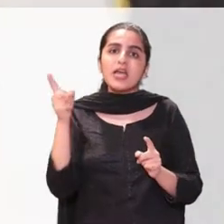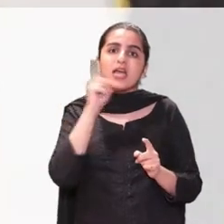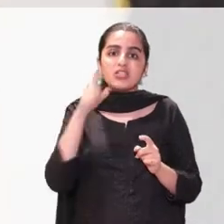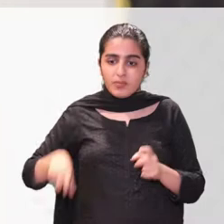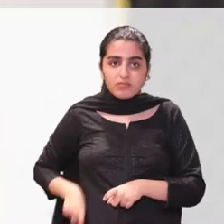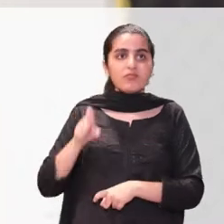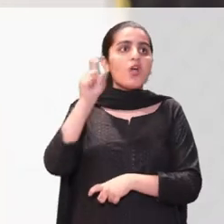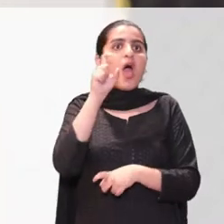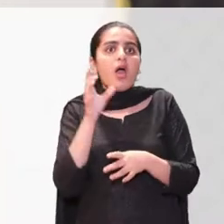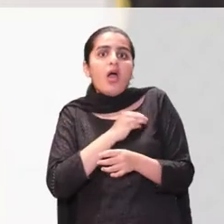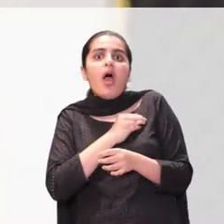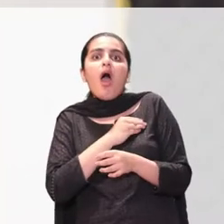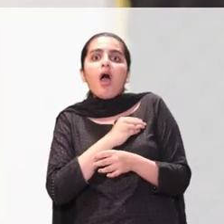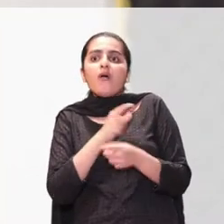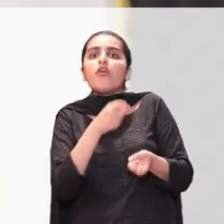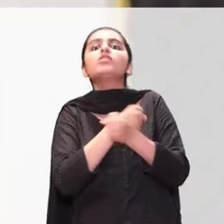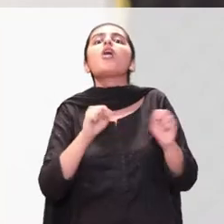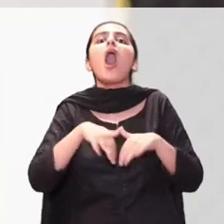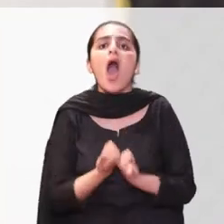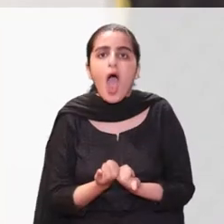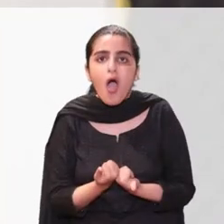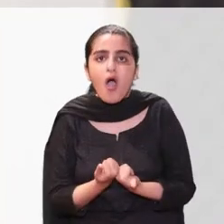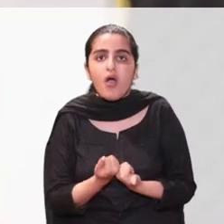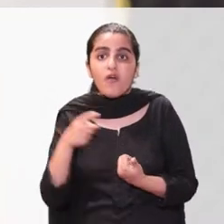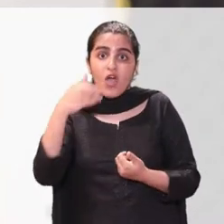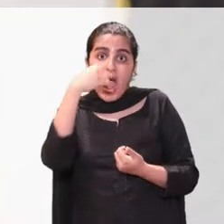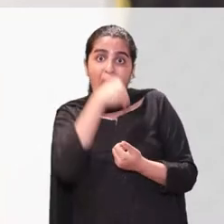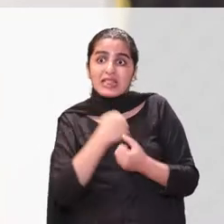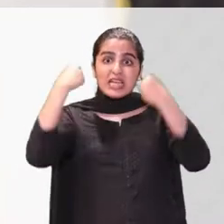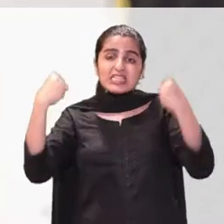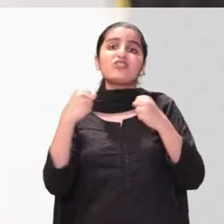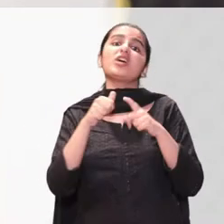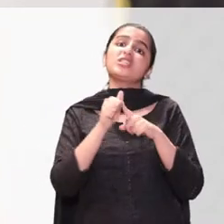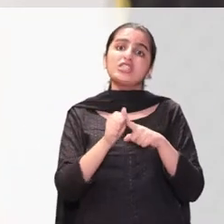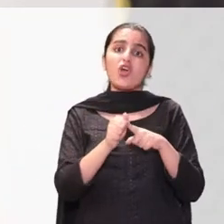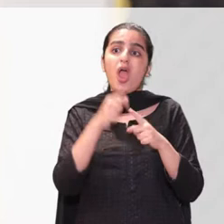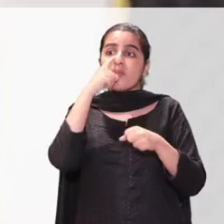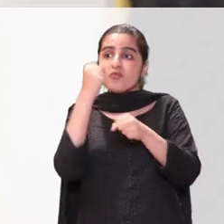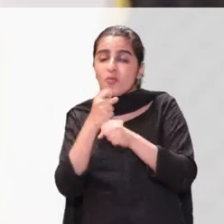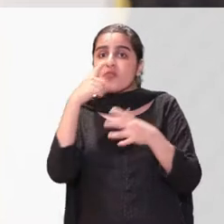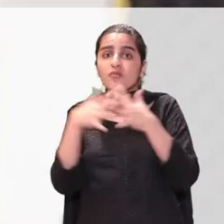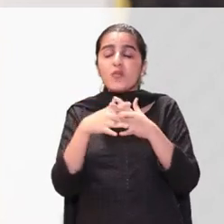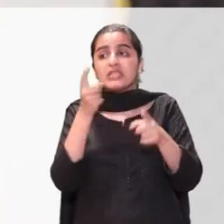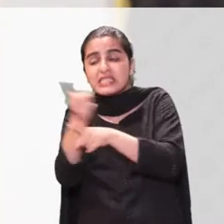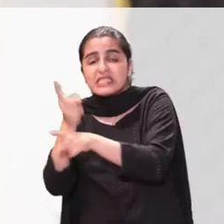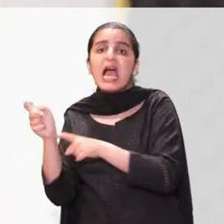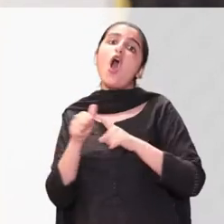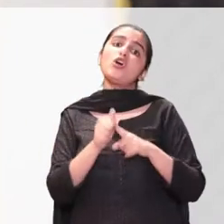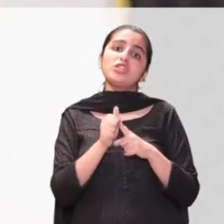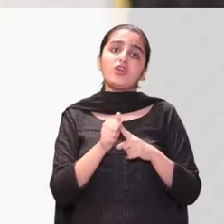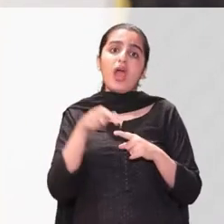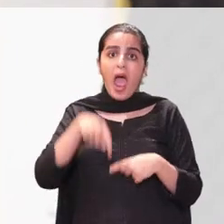ऑफ स्टूडेंट अगर उनके निकालते हुए हाथ कहां पर हैं तो वह कौन सा सेल्फ डिफेंस है इस वाले बोर्ड इनर स्ट्रैंथ जो आपको अपनी बच्चियों को दिखानी पड़ेगी